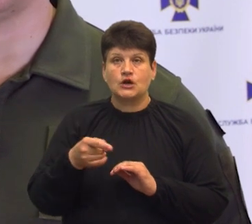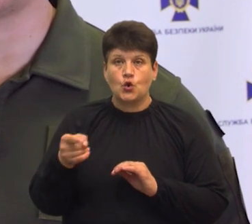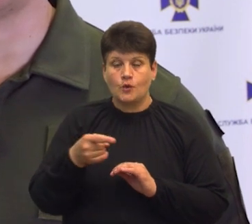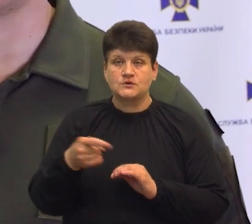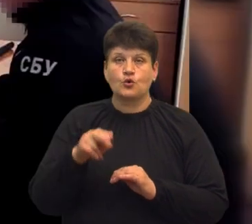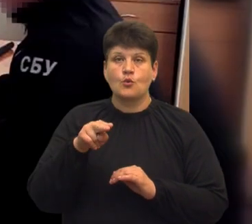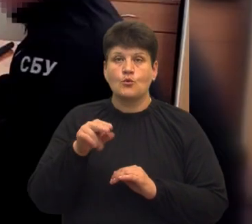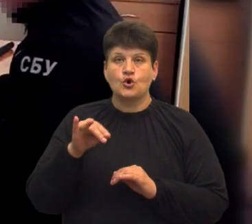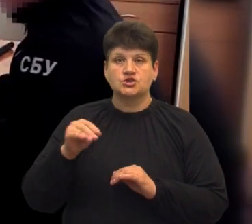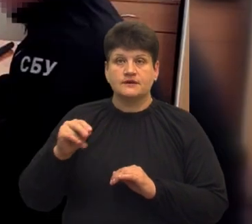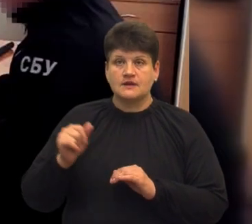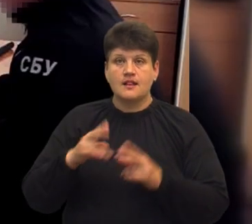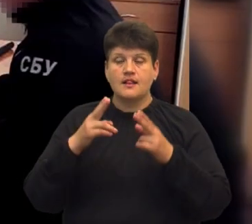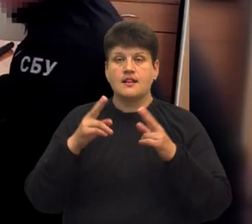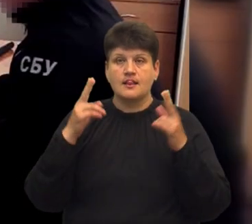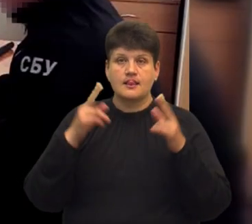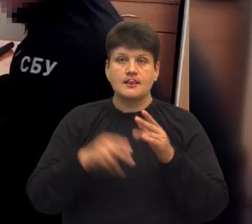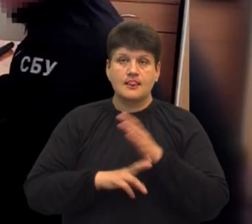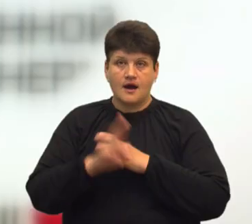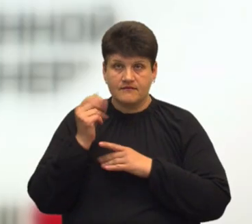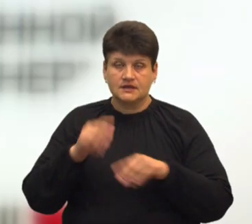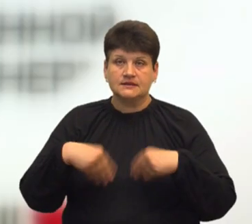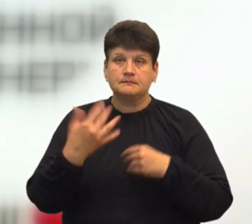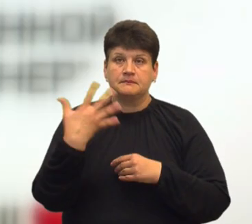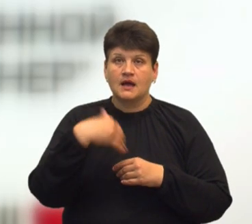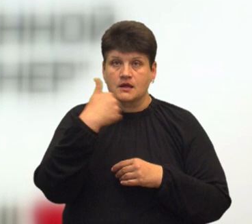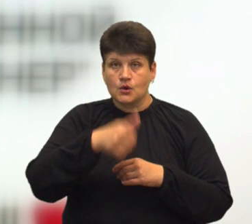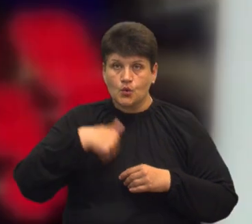Дякую за перегляд!